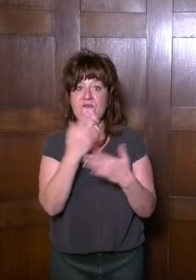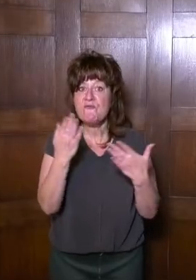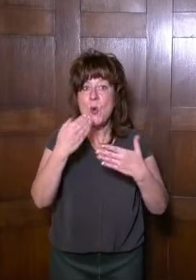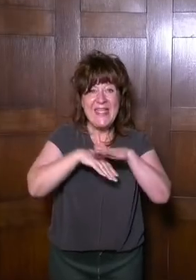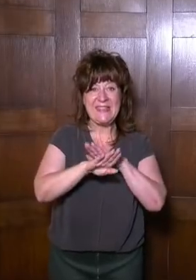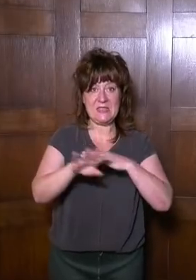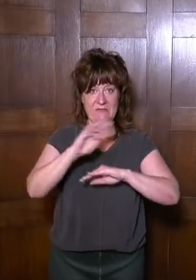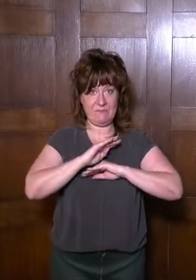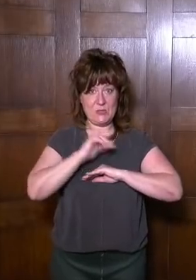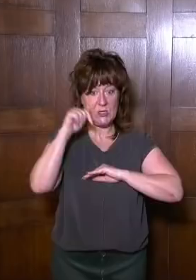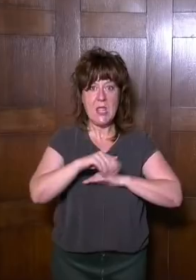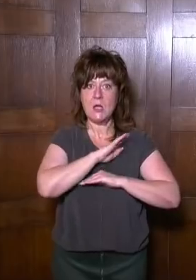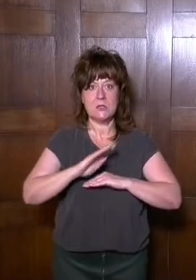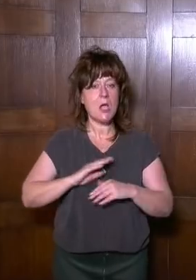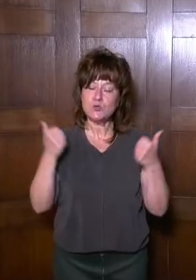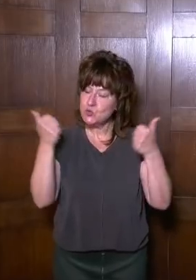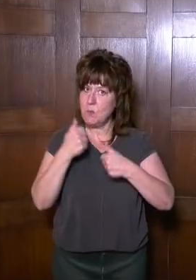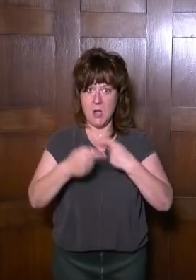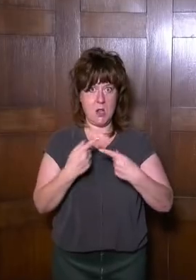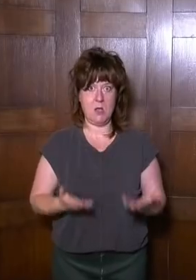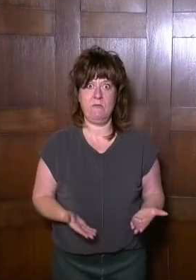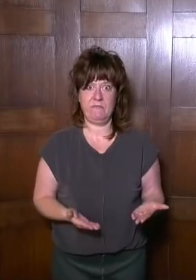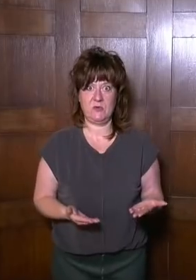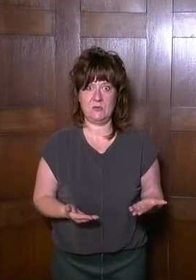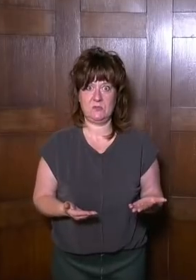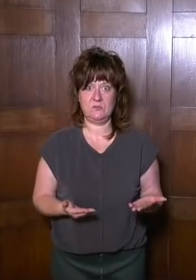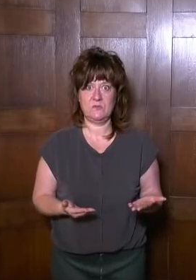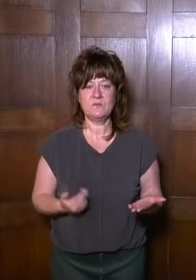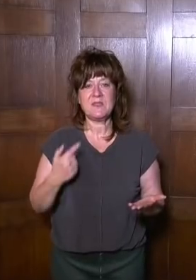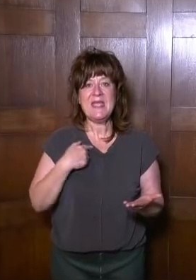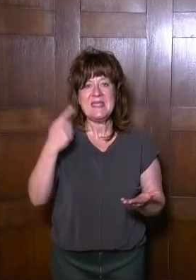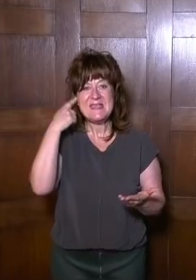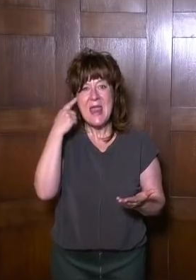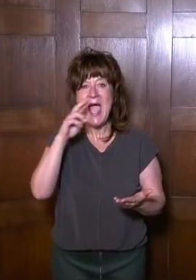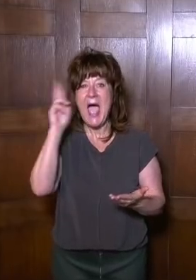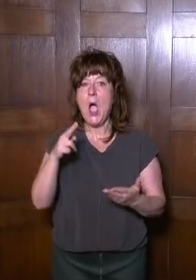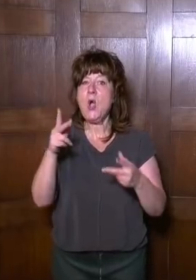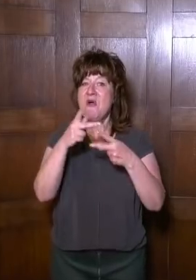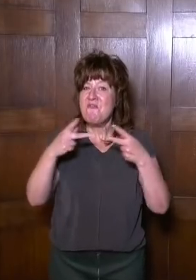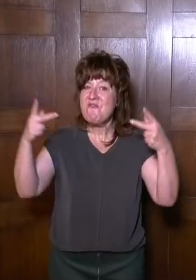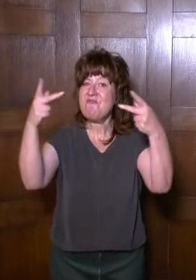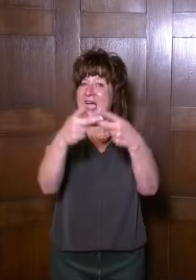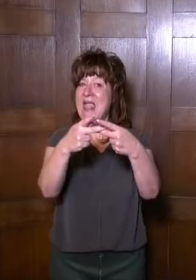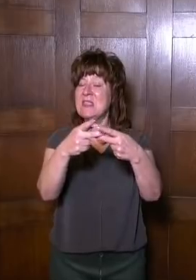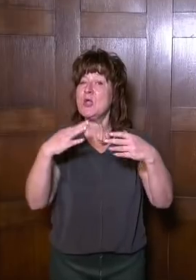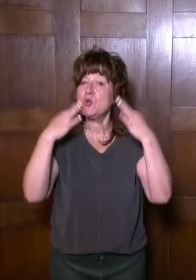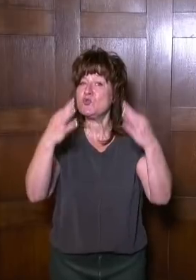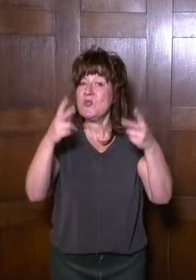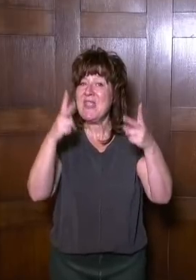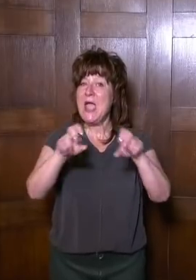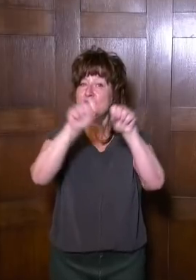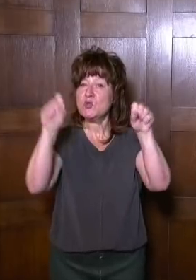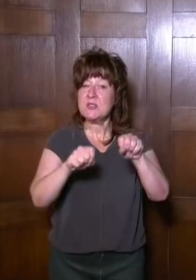in Sachsen extrem gut gelungen. Und ich kenne nun doch eine dreistellige Zahl an weltweiten Gesundheitssystemen. Und ich kann Ihnen sagen, ich bin